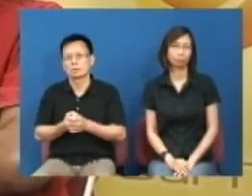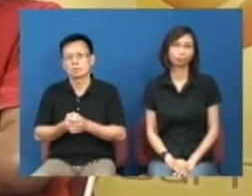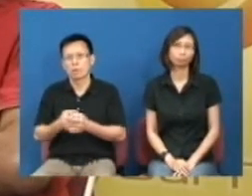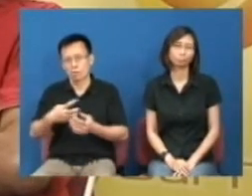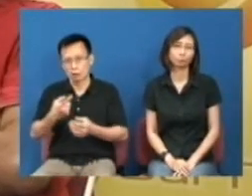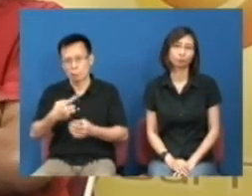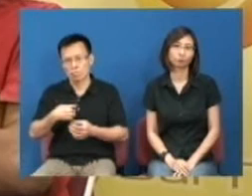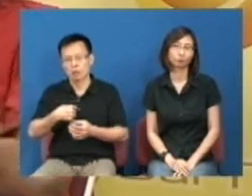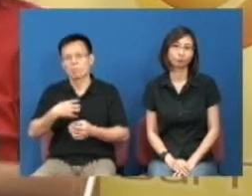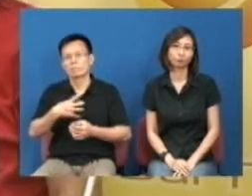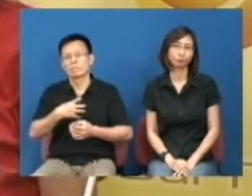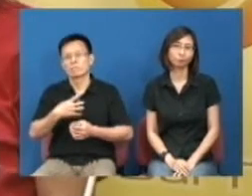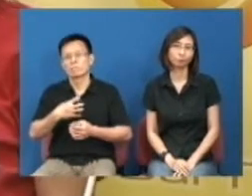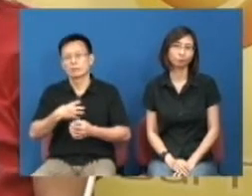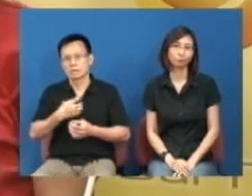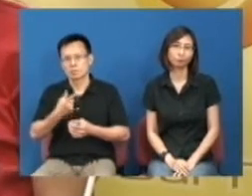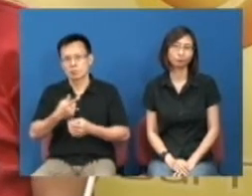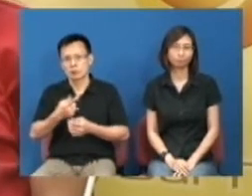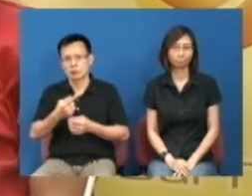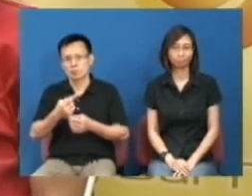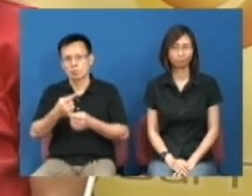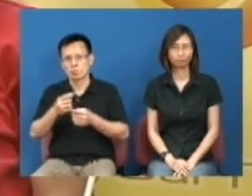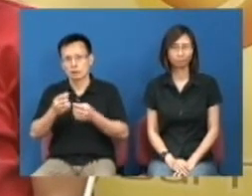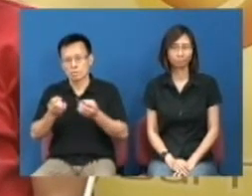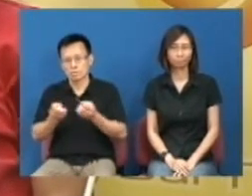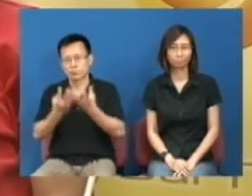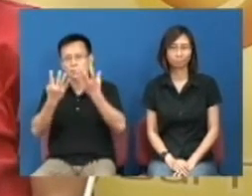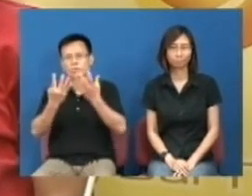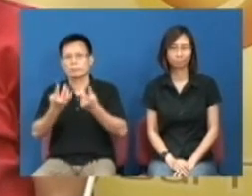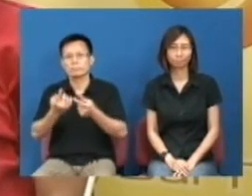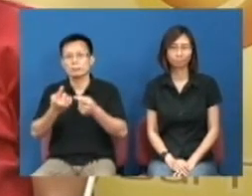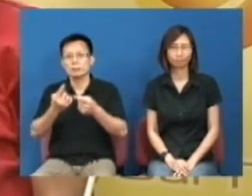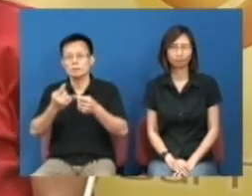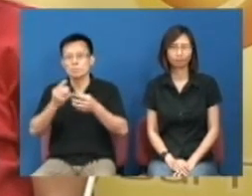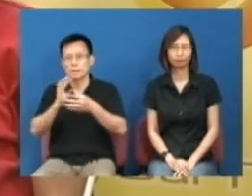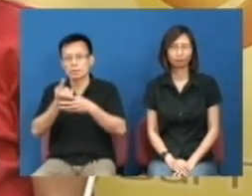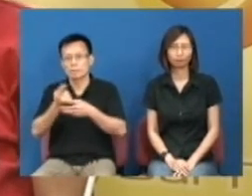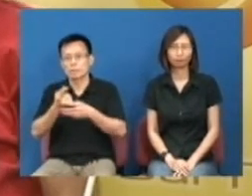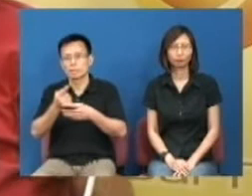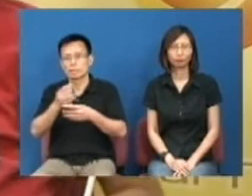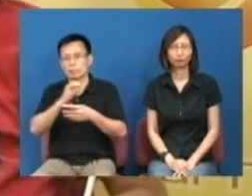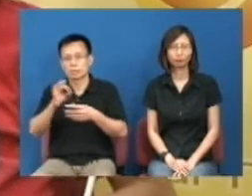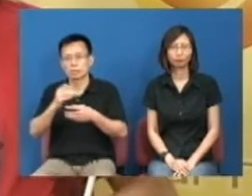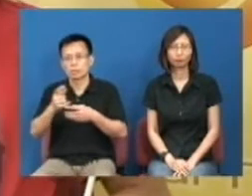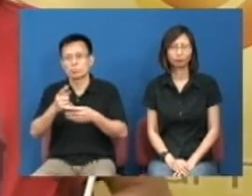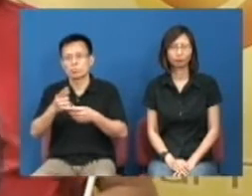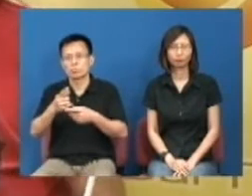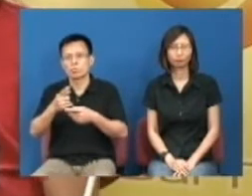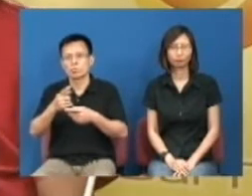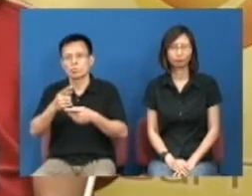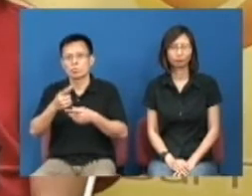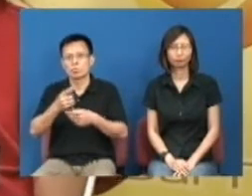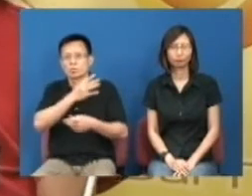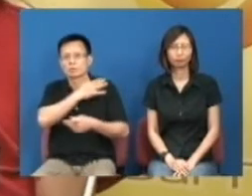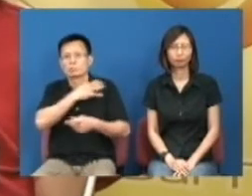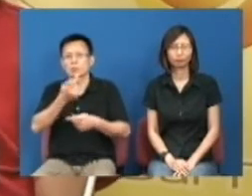我發覺而家學大學好大鑊咯，就係即係冇咗實任制之後咧，好多人都即係驚啦，即係唔敢去到